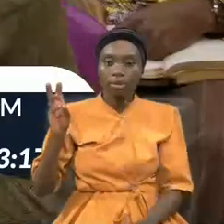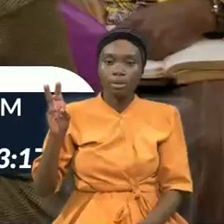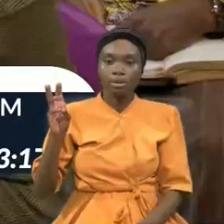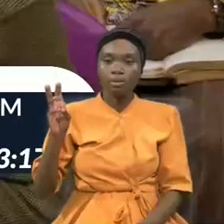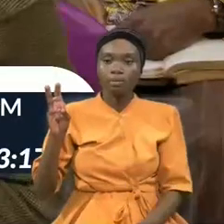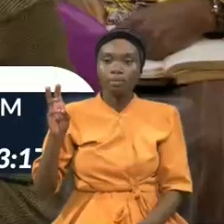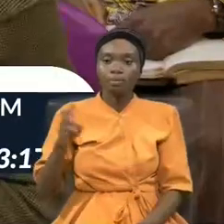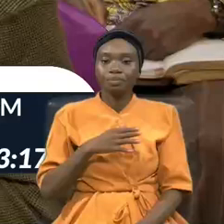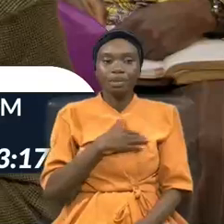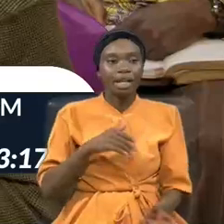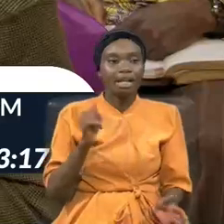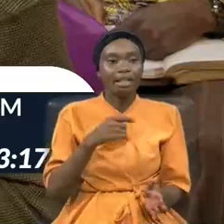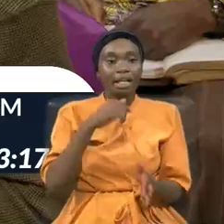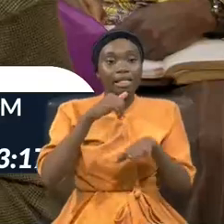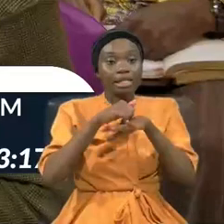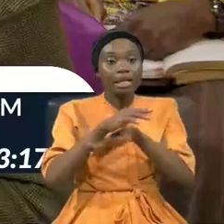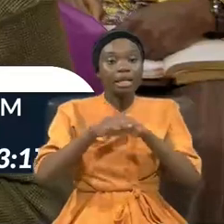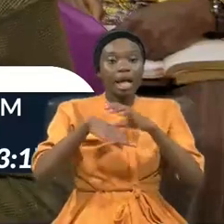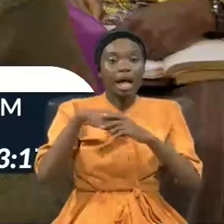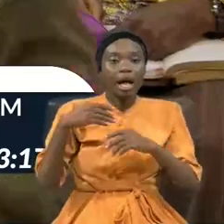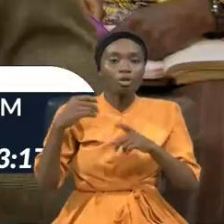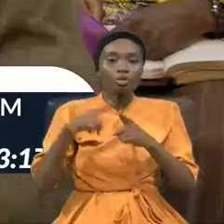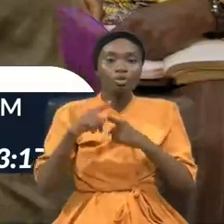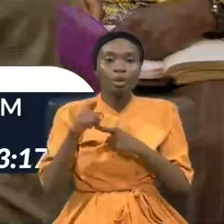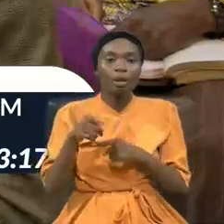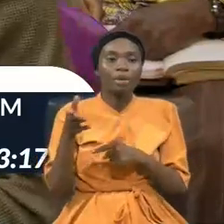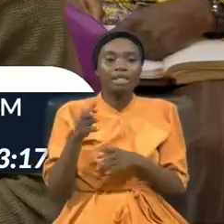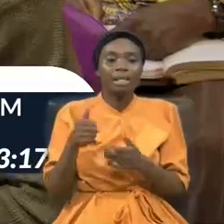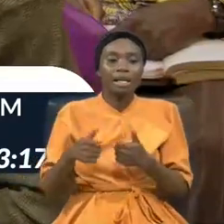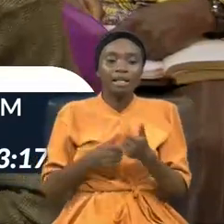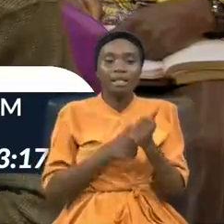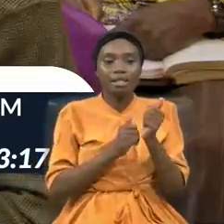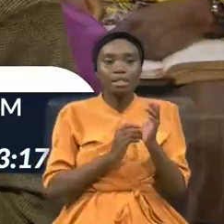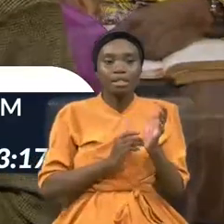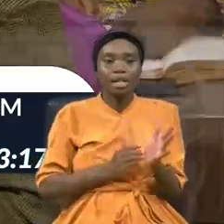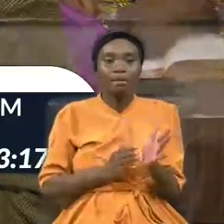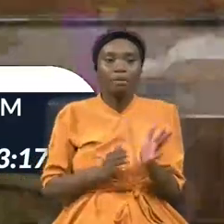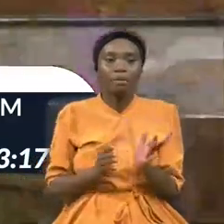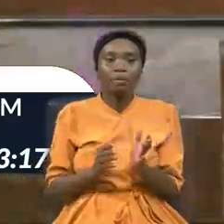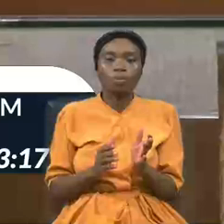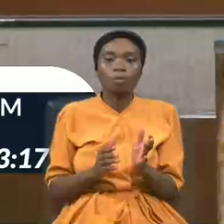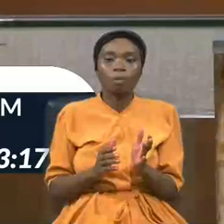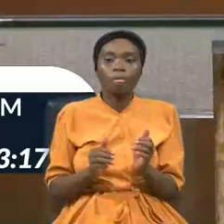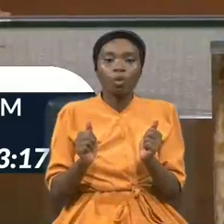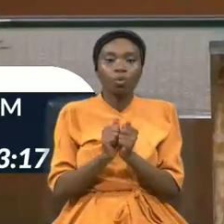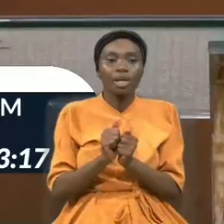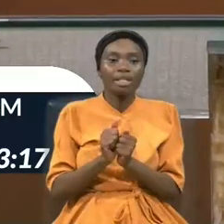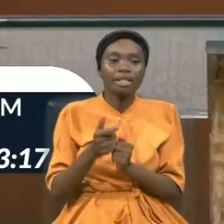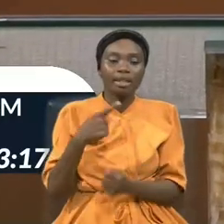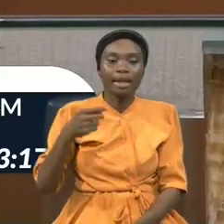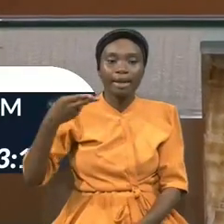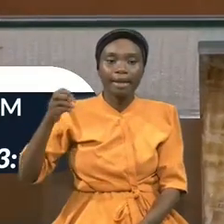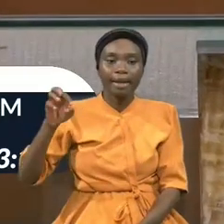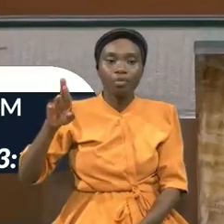22, verset 16. Ils envoyèrent auprès de lui leurs disciples avec